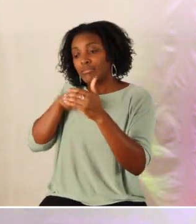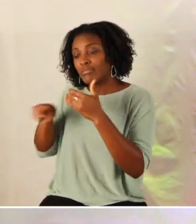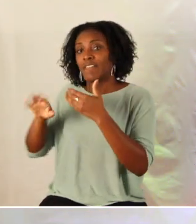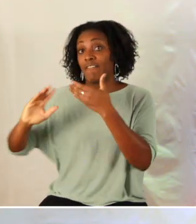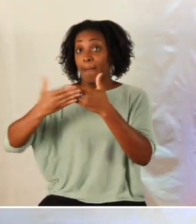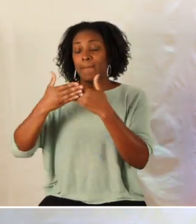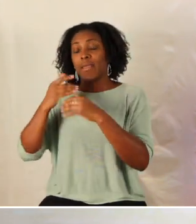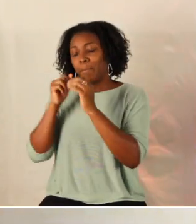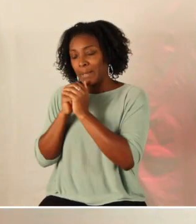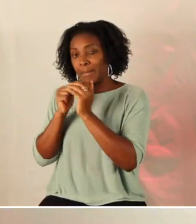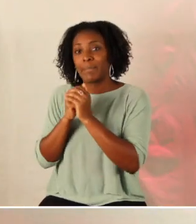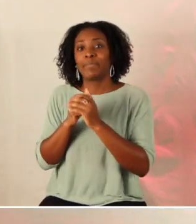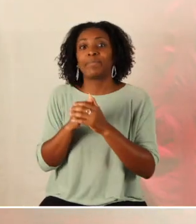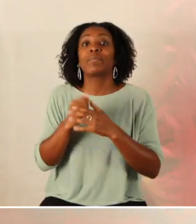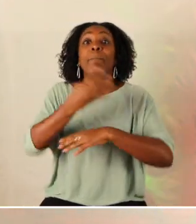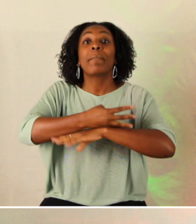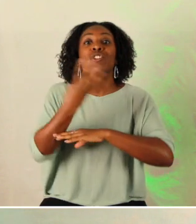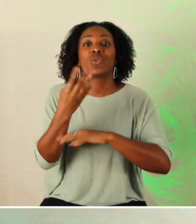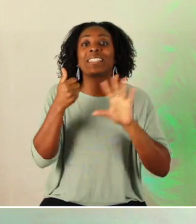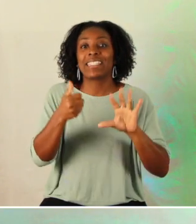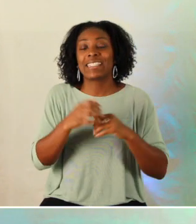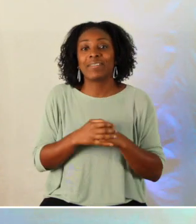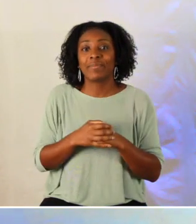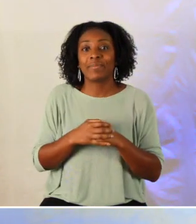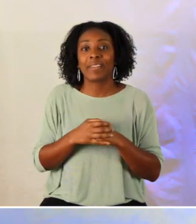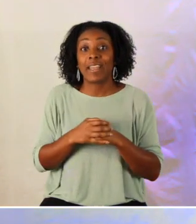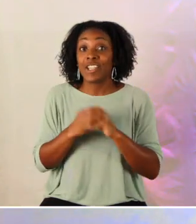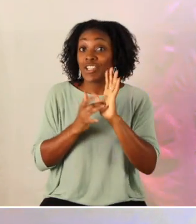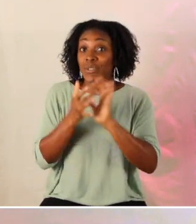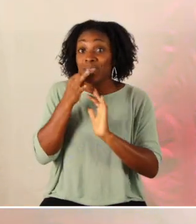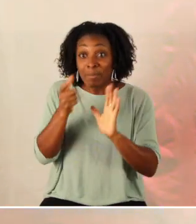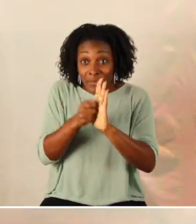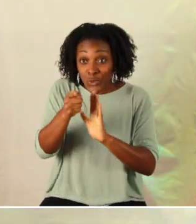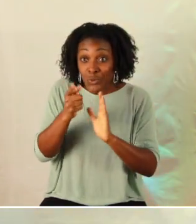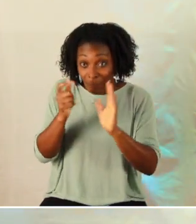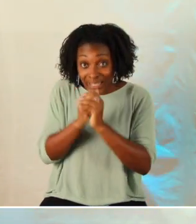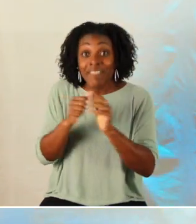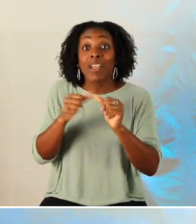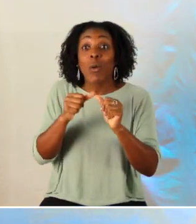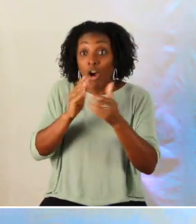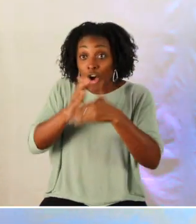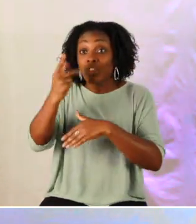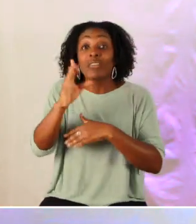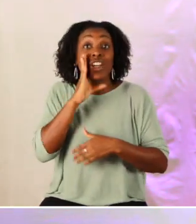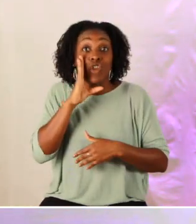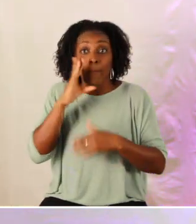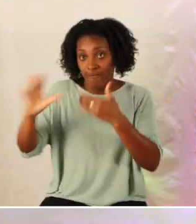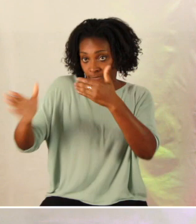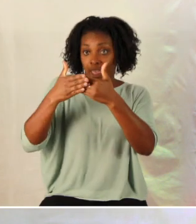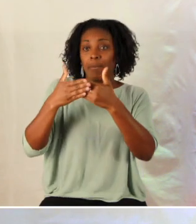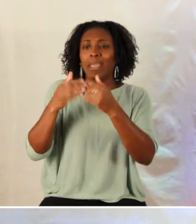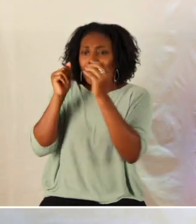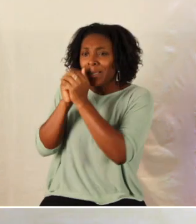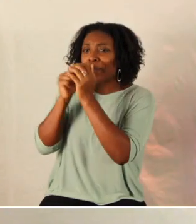c'est ce qu'on va prendre aujourd'hui. Jésus va dire mais quand tu pries, entre dans ta chambre, ferme ta porte et prie ton Père qui